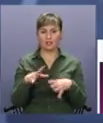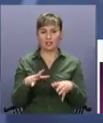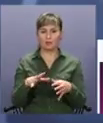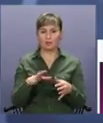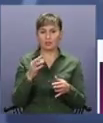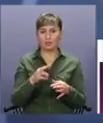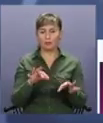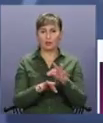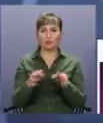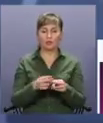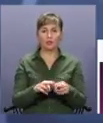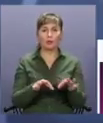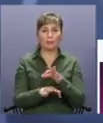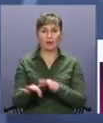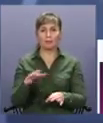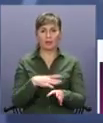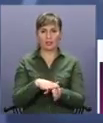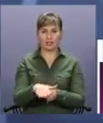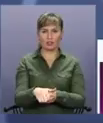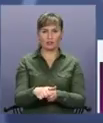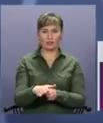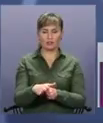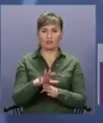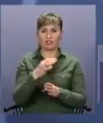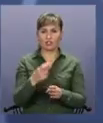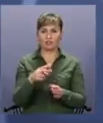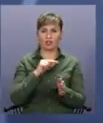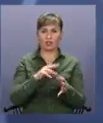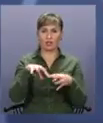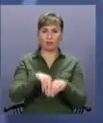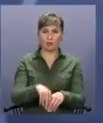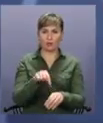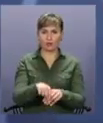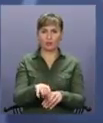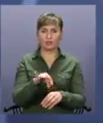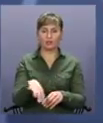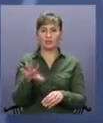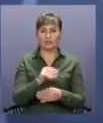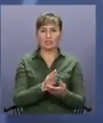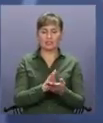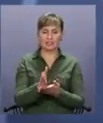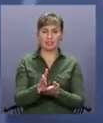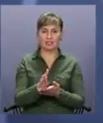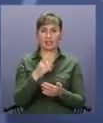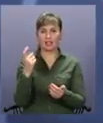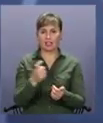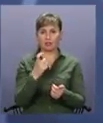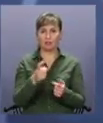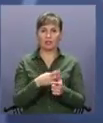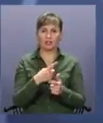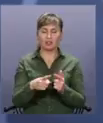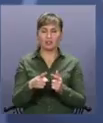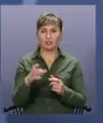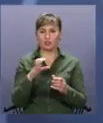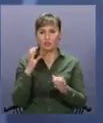проектов, чтобы данные проекты были реализованы в социальном партнерстве всех секторов экономики или институтов